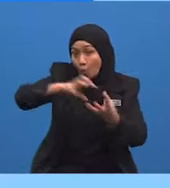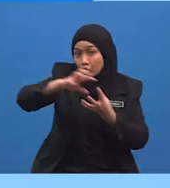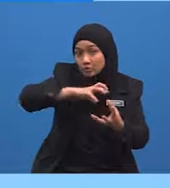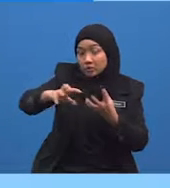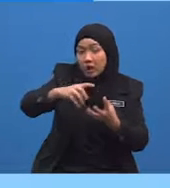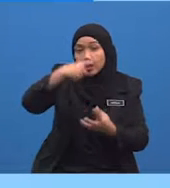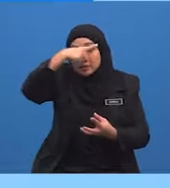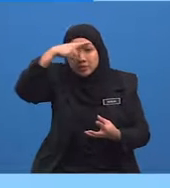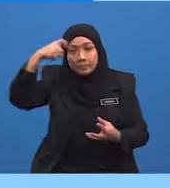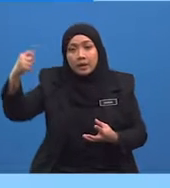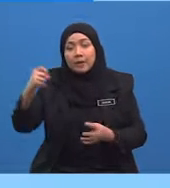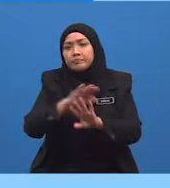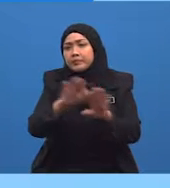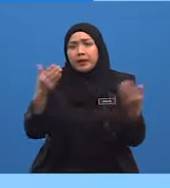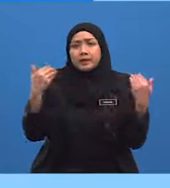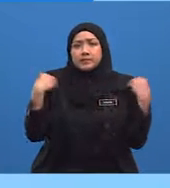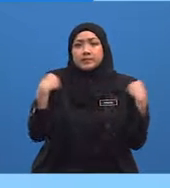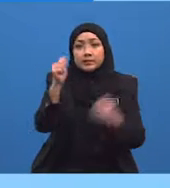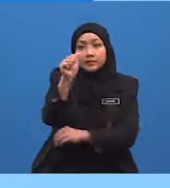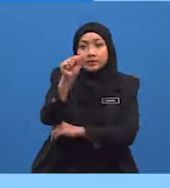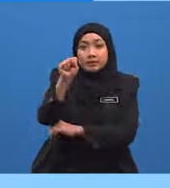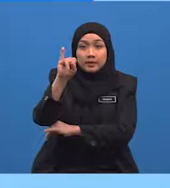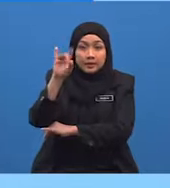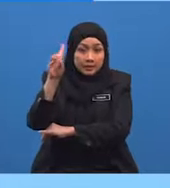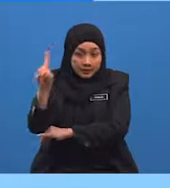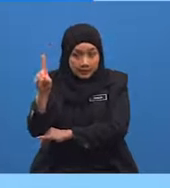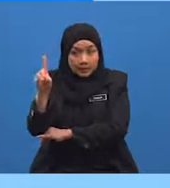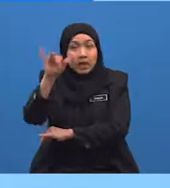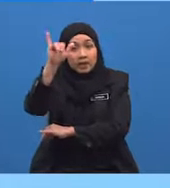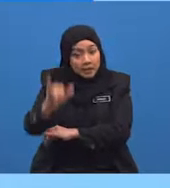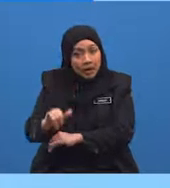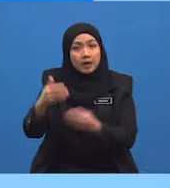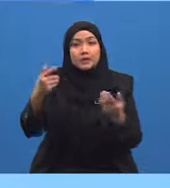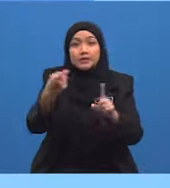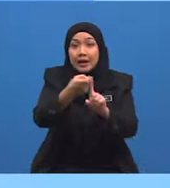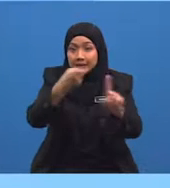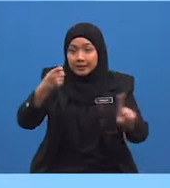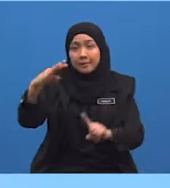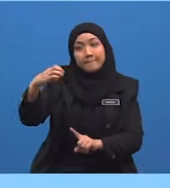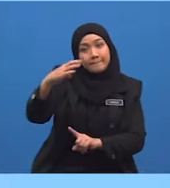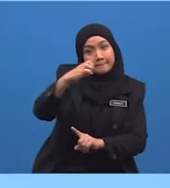akibat hakisan asid yang dihasilkan oleh bakteria.